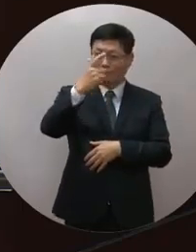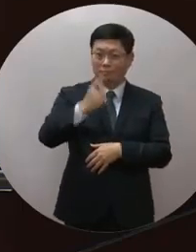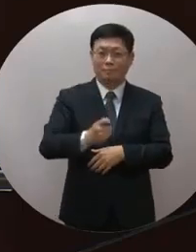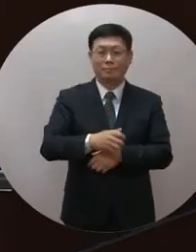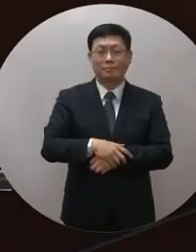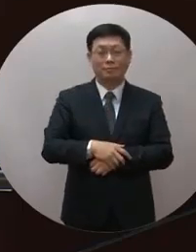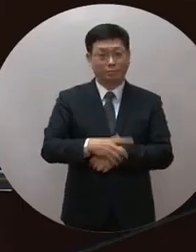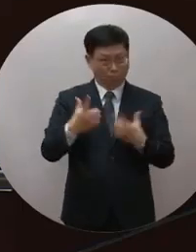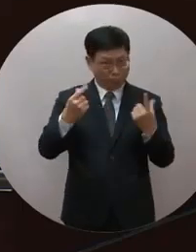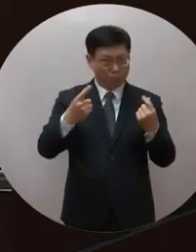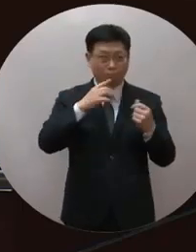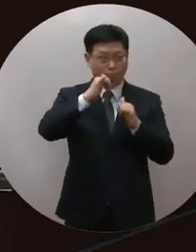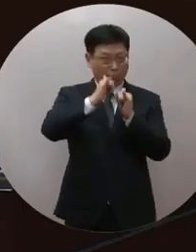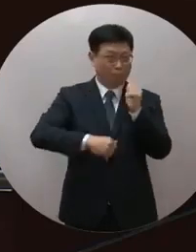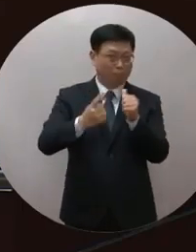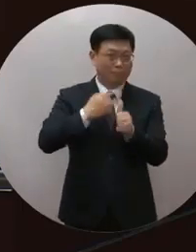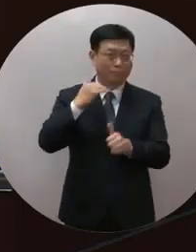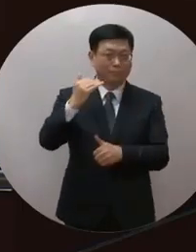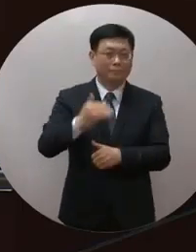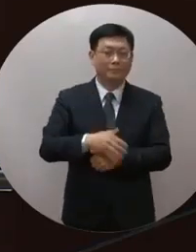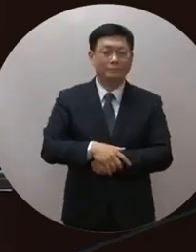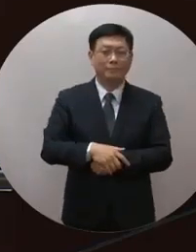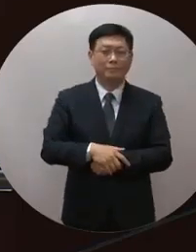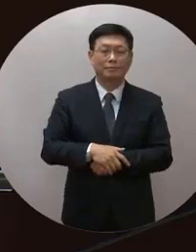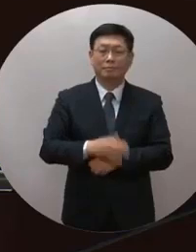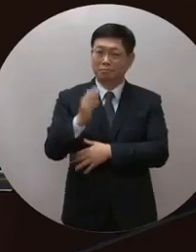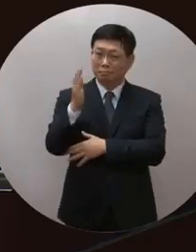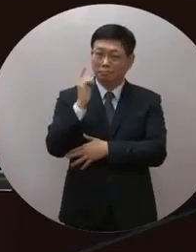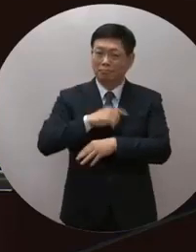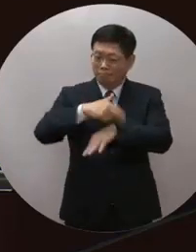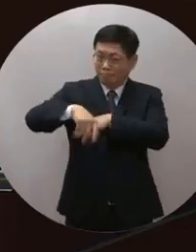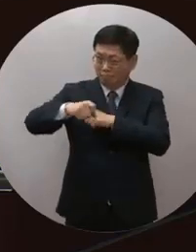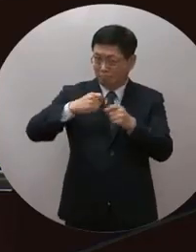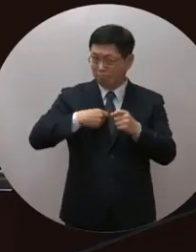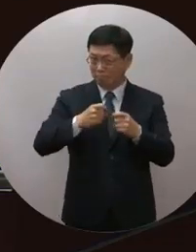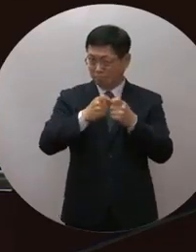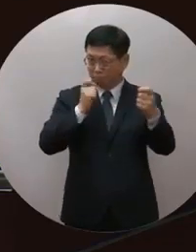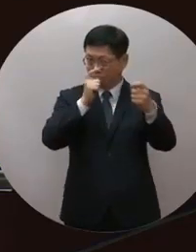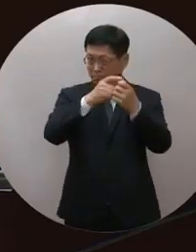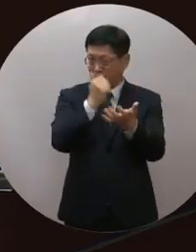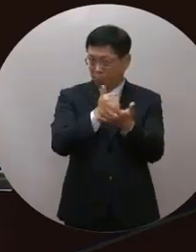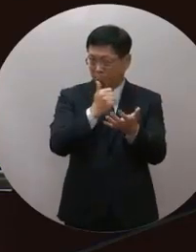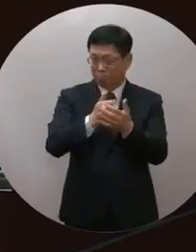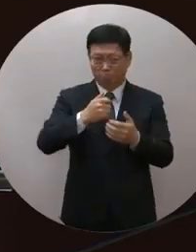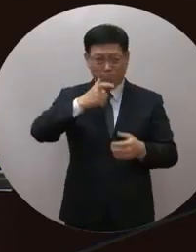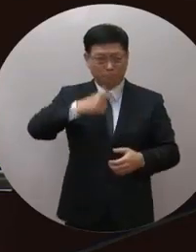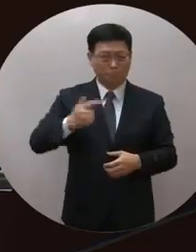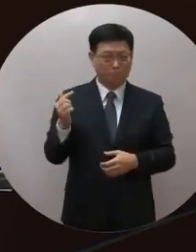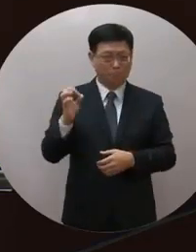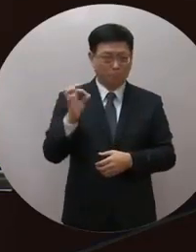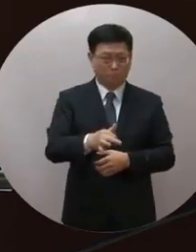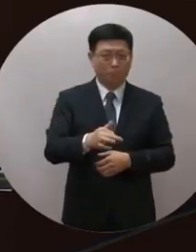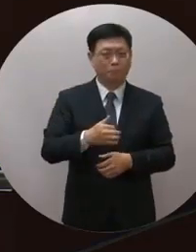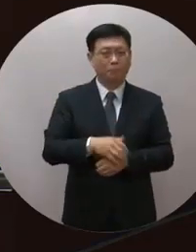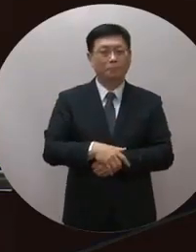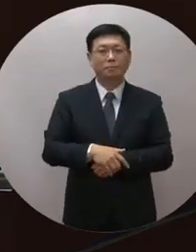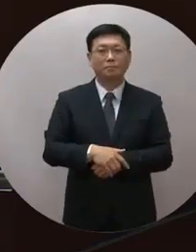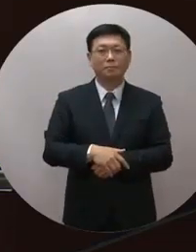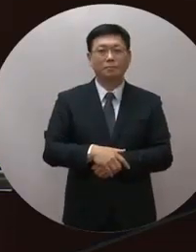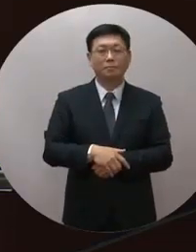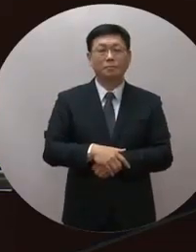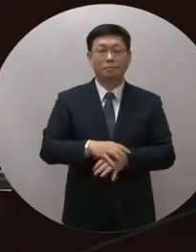5737亿元，也创下历史新高。政府规划有远见，决策有魄力，执行有效